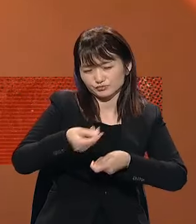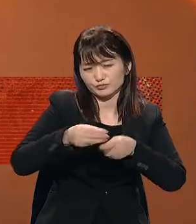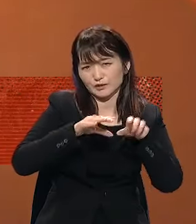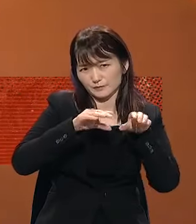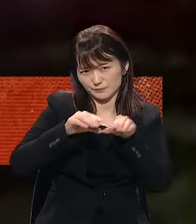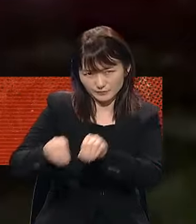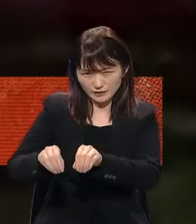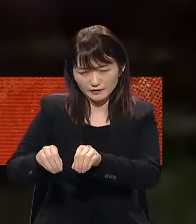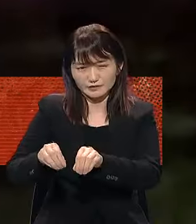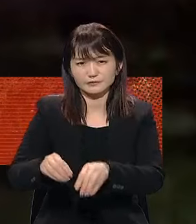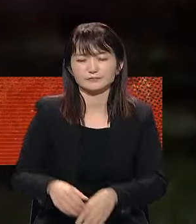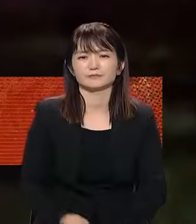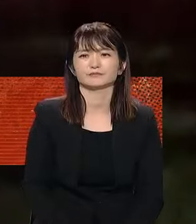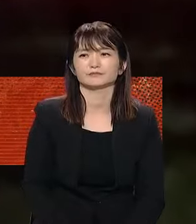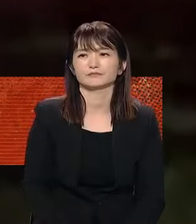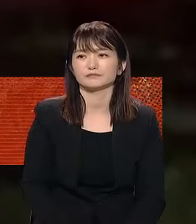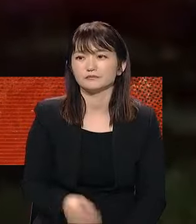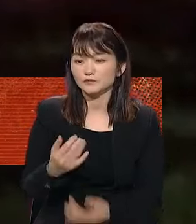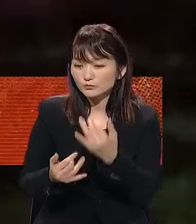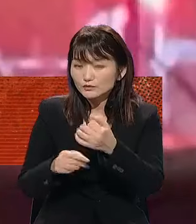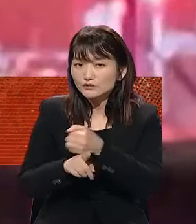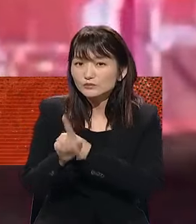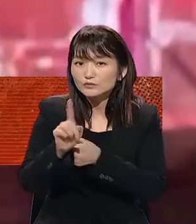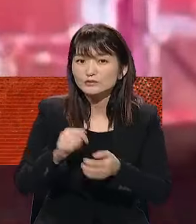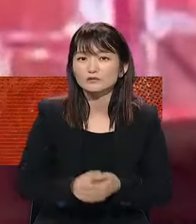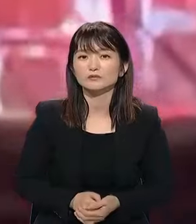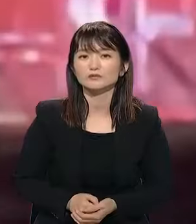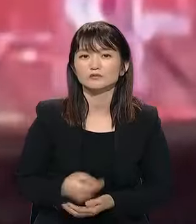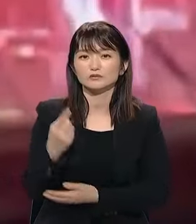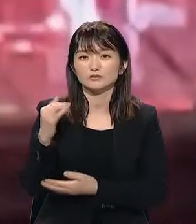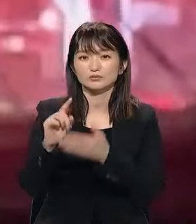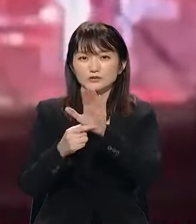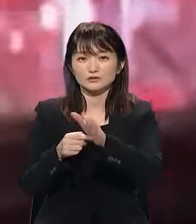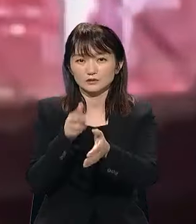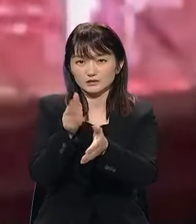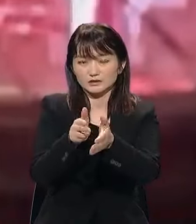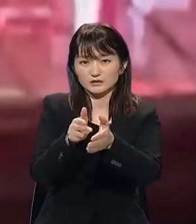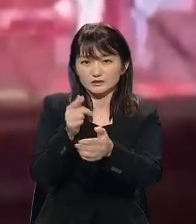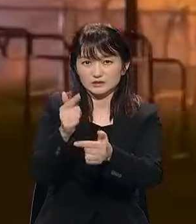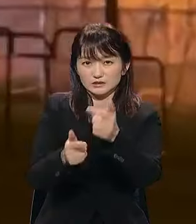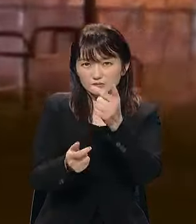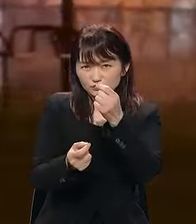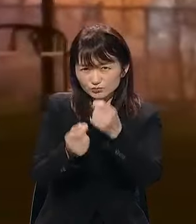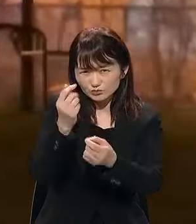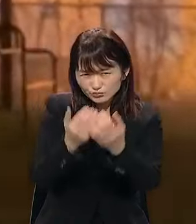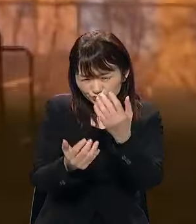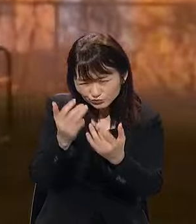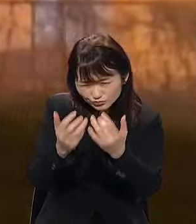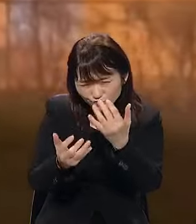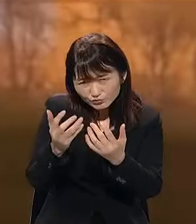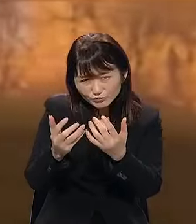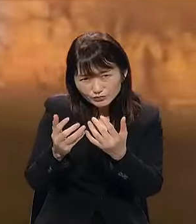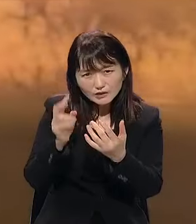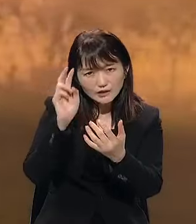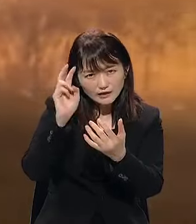위험 천만 원 운행은 끝났다고 합니다. 불 왜 났대요? 자, 소방당국은 열차에 실려있던 나무에 불이 붙으면서 화재가